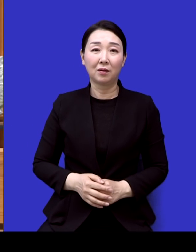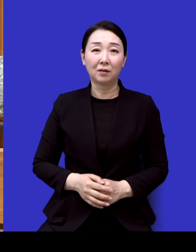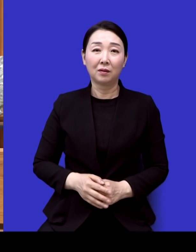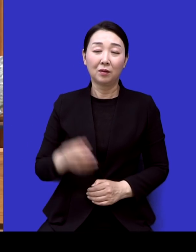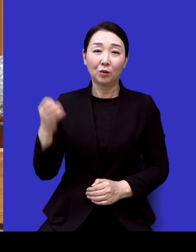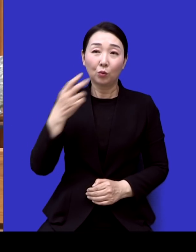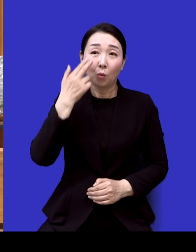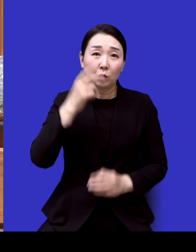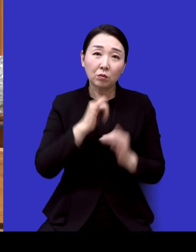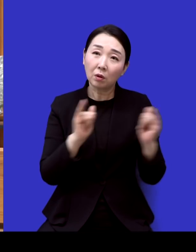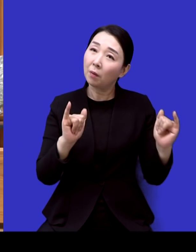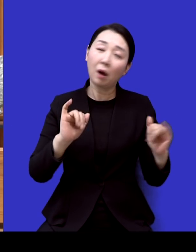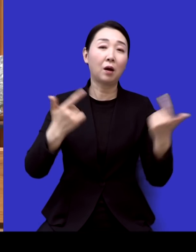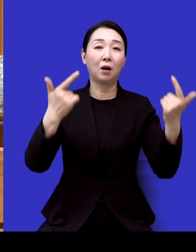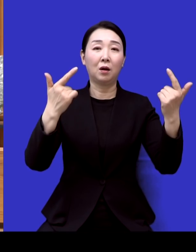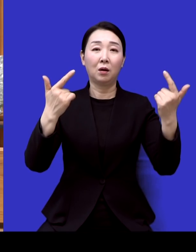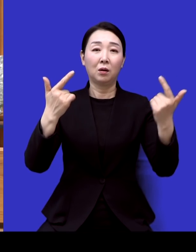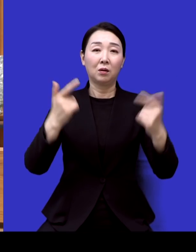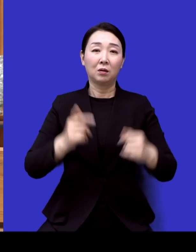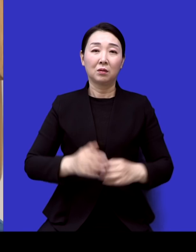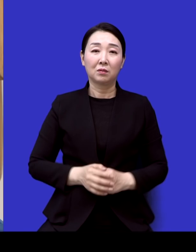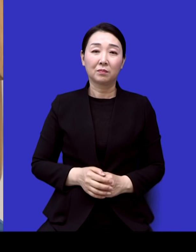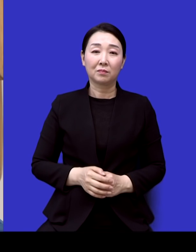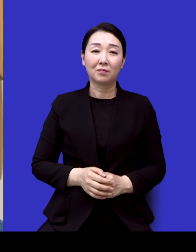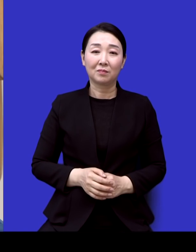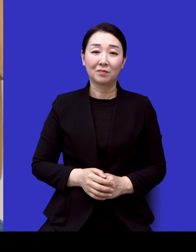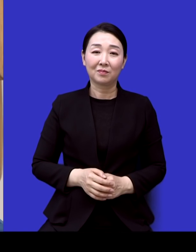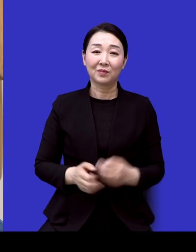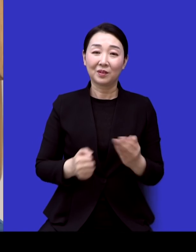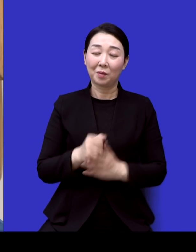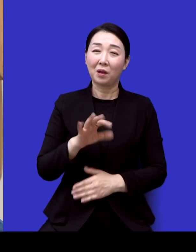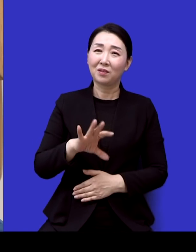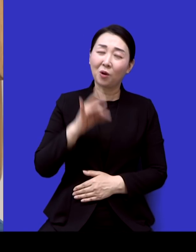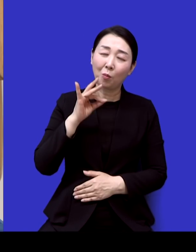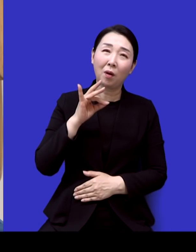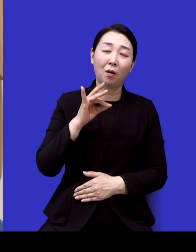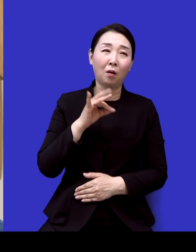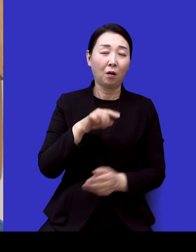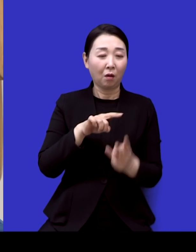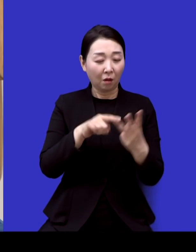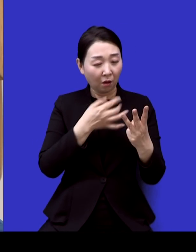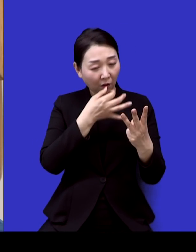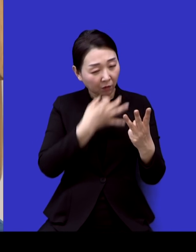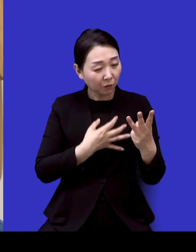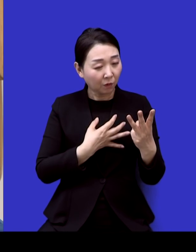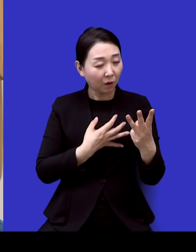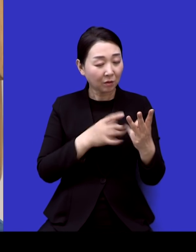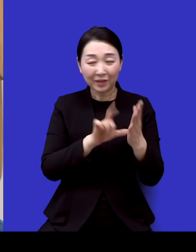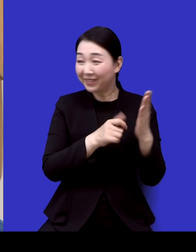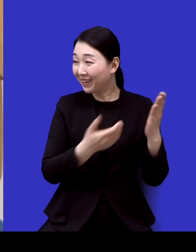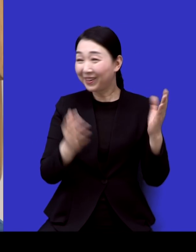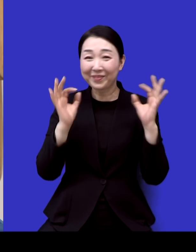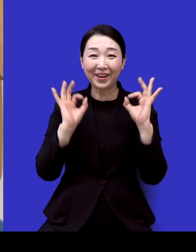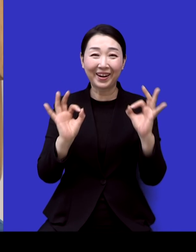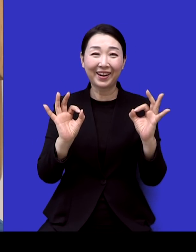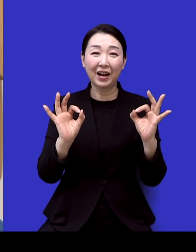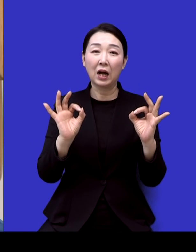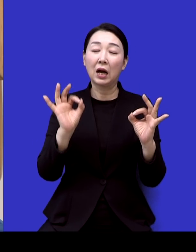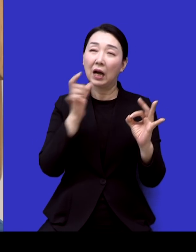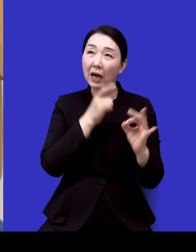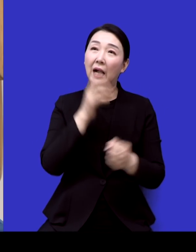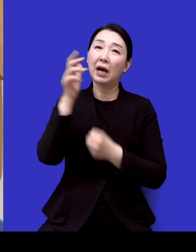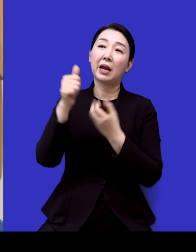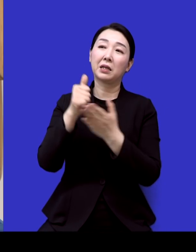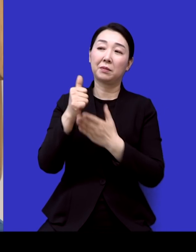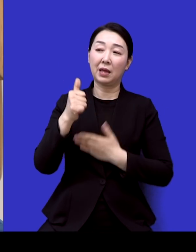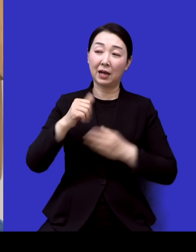그렇다고 미국인인가? 또 그것도 아니거든요. 예. 그래서 처음에는 참 그게 힘들었는데 시간이 지나고 보니까 하나님이